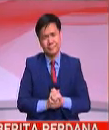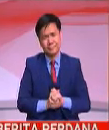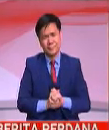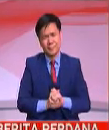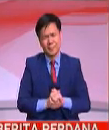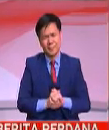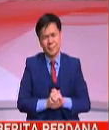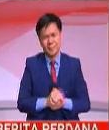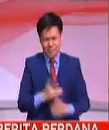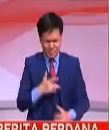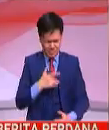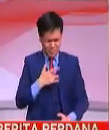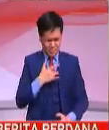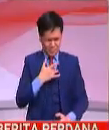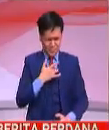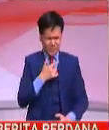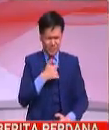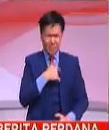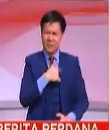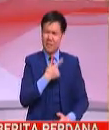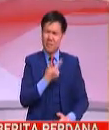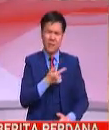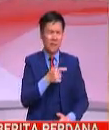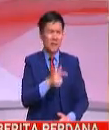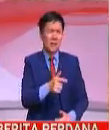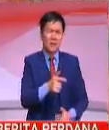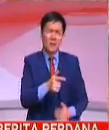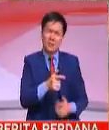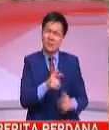saya merasakan sesuatu kehilangan yang besar.